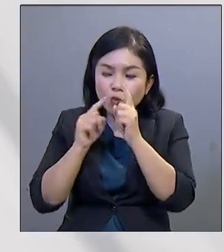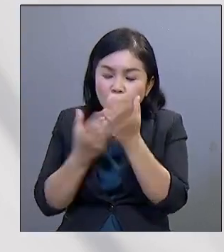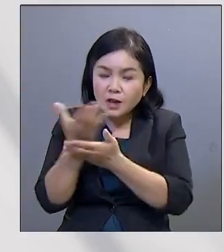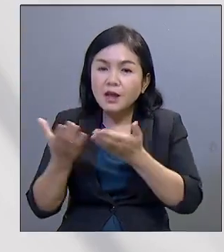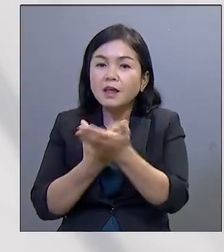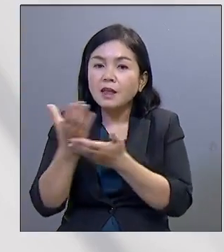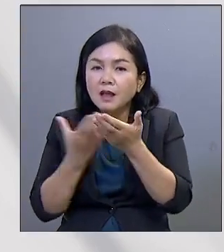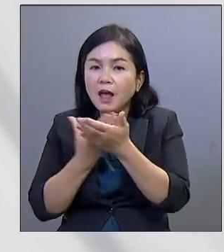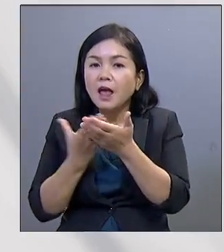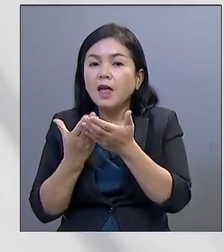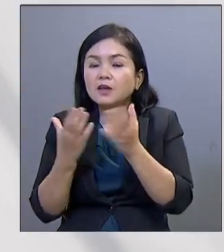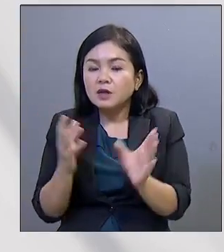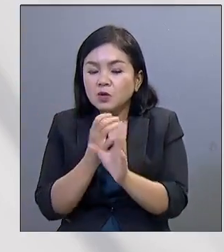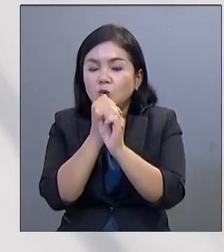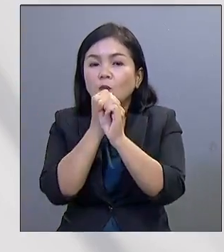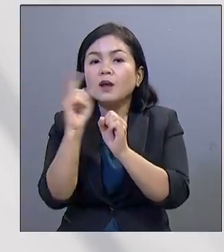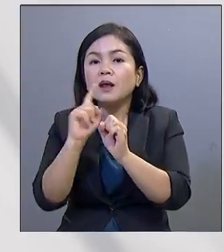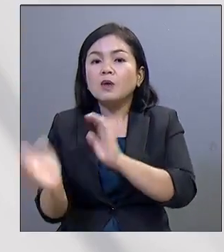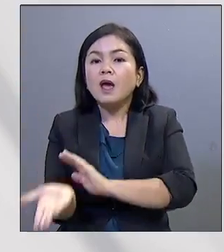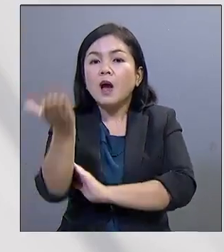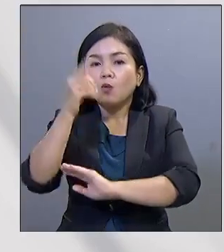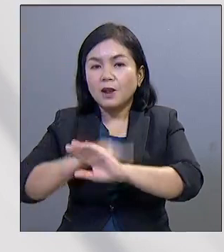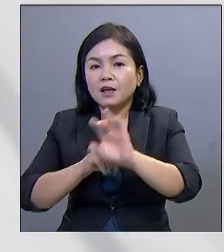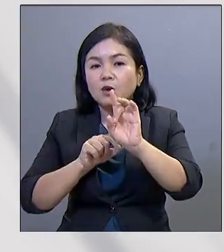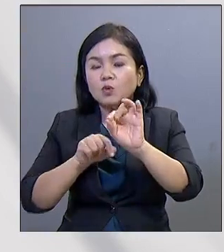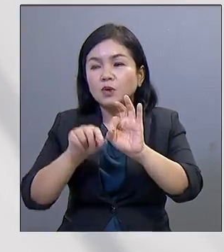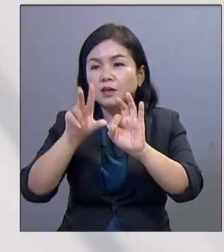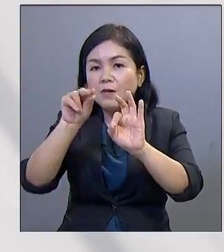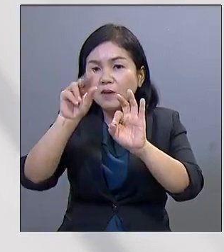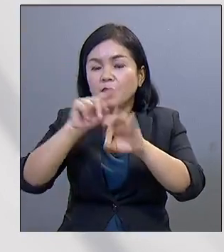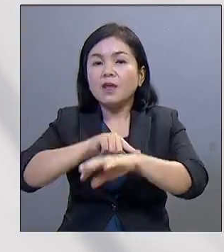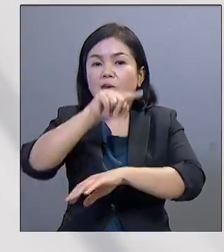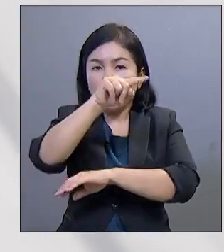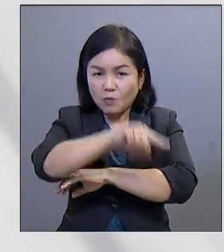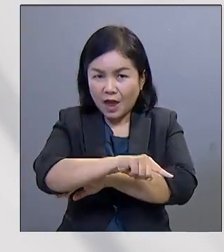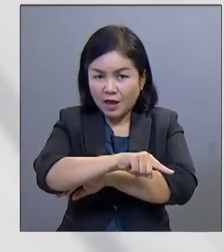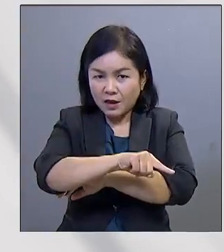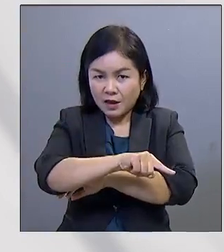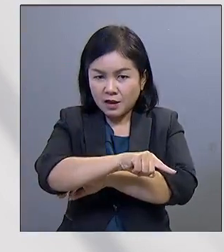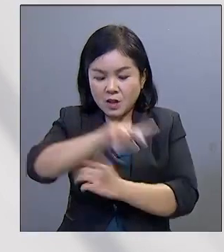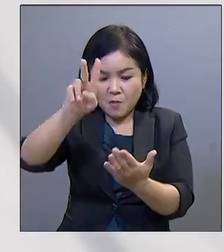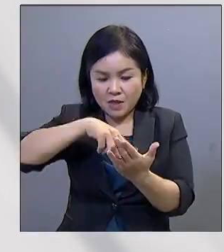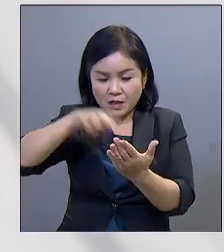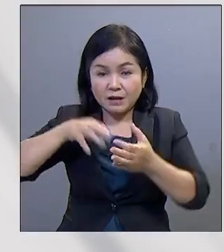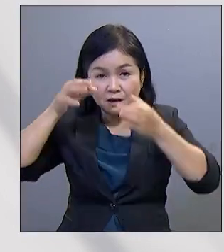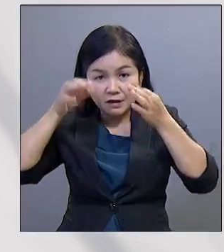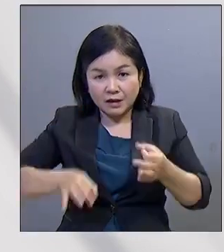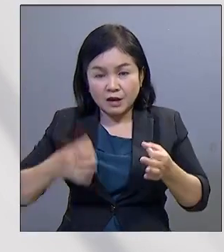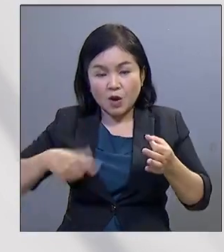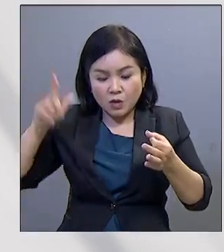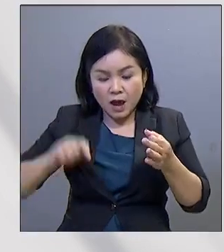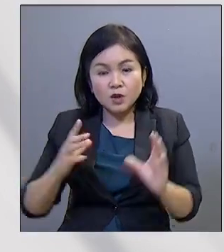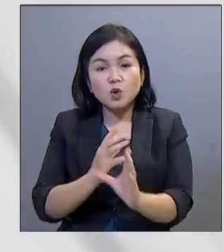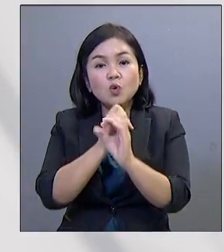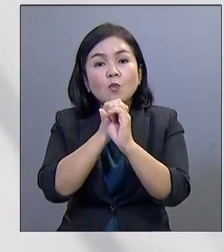ารือแล้วก็ทำคำวนิจจับเริ่มตแต่ 9 โมงครึ่แล้วนะคะช่งบ่ี่น่าจะออกมาเป็นแลงของสารรทธรรมนูลว่าสร